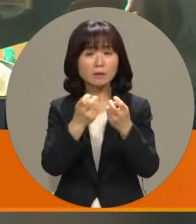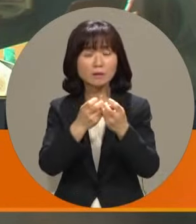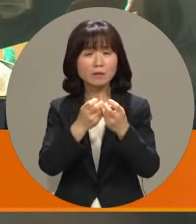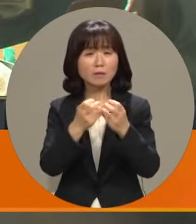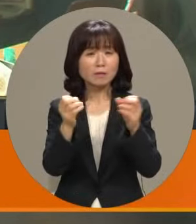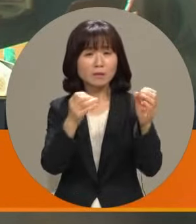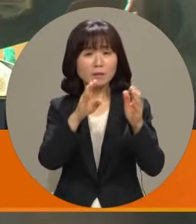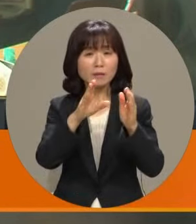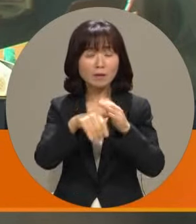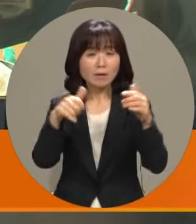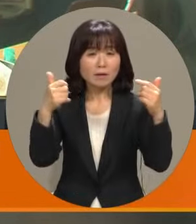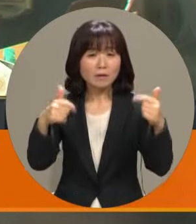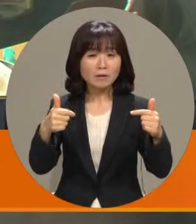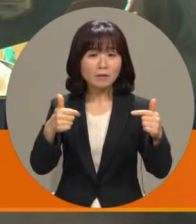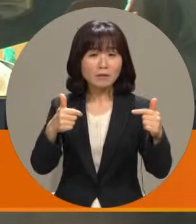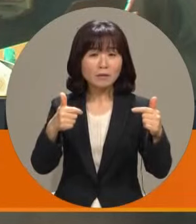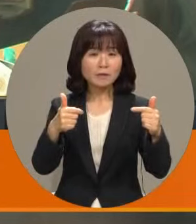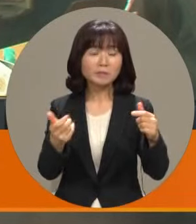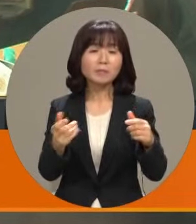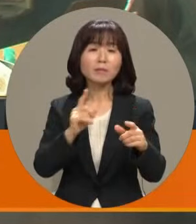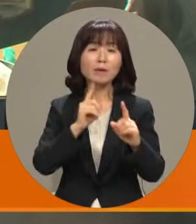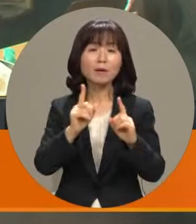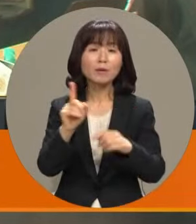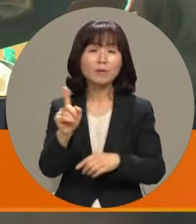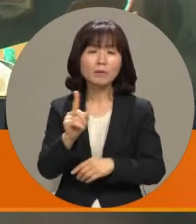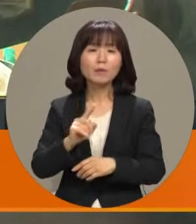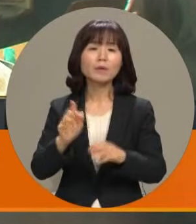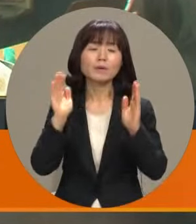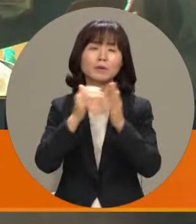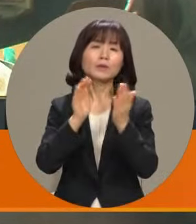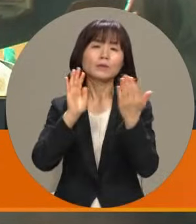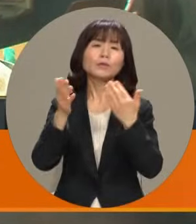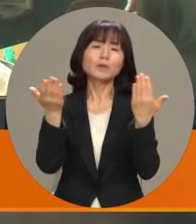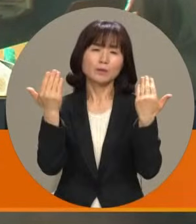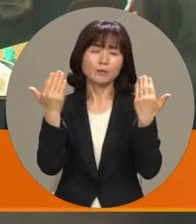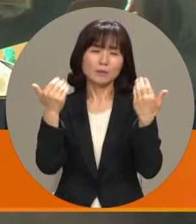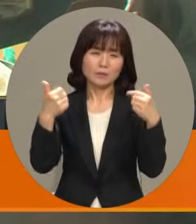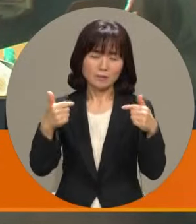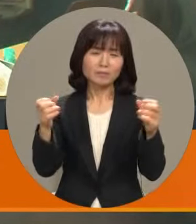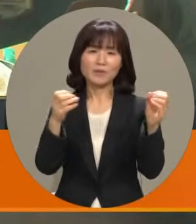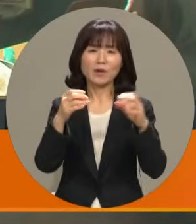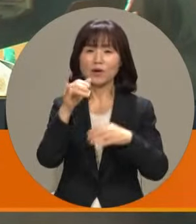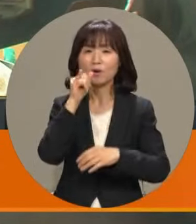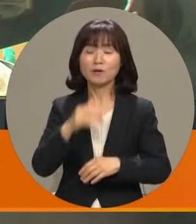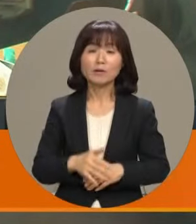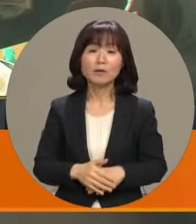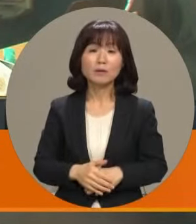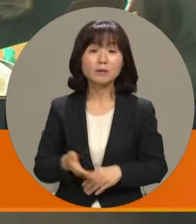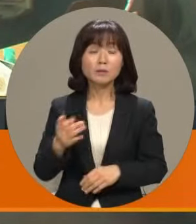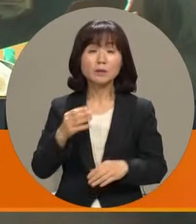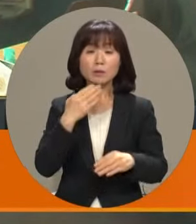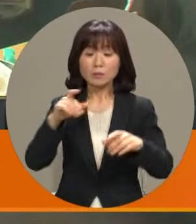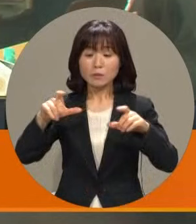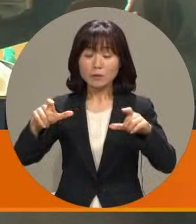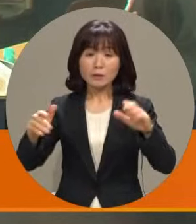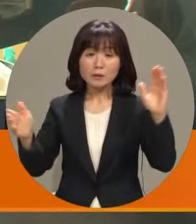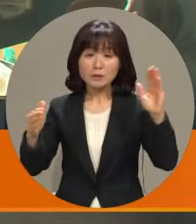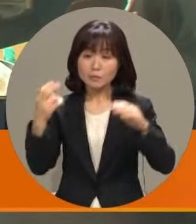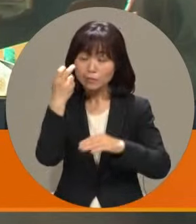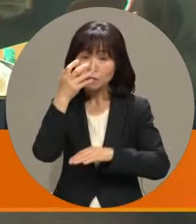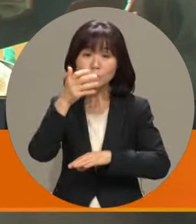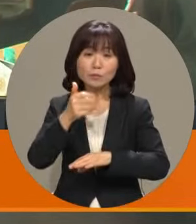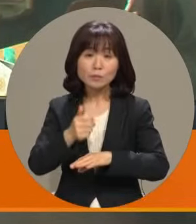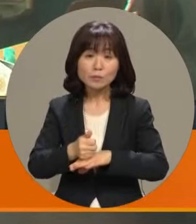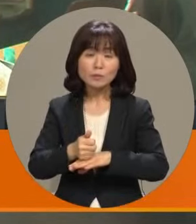얘기할 때마다 매번 언급되는게 바로 방과 후 학교인데요 하지만 서울지역 학생들을 대상으로 조사를